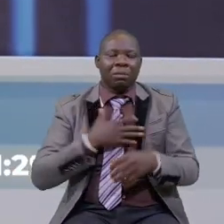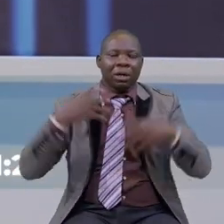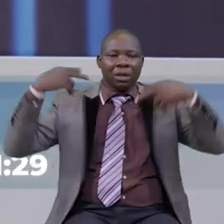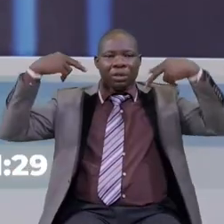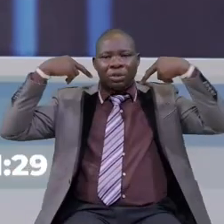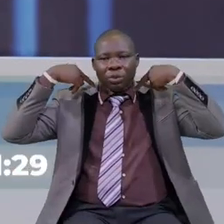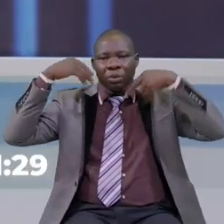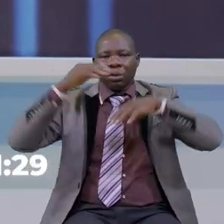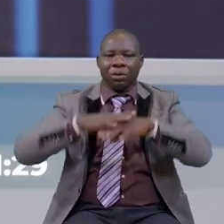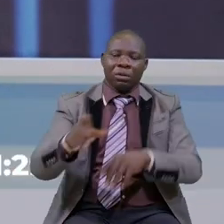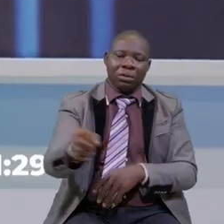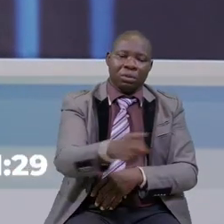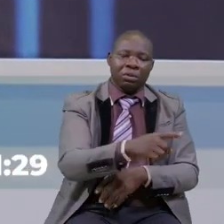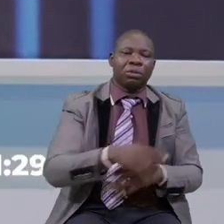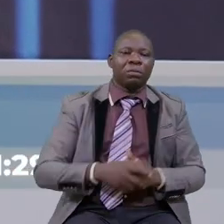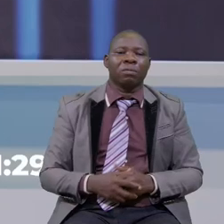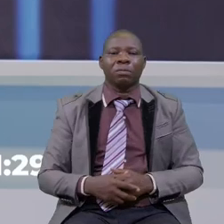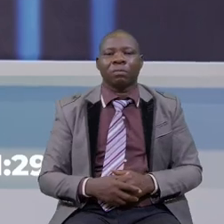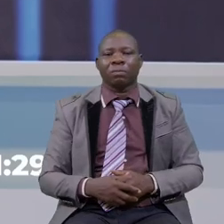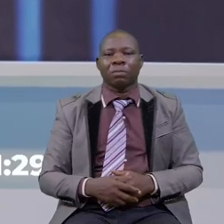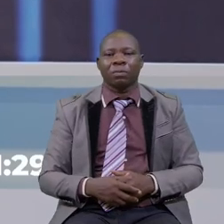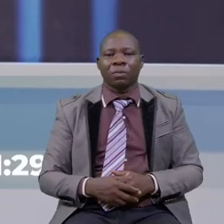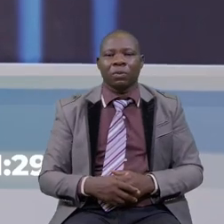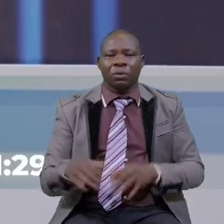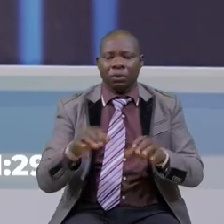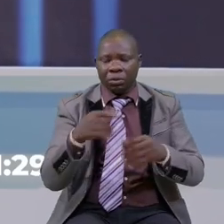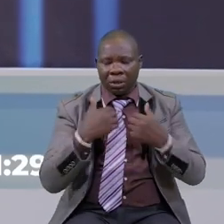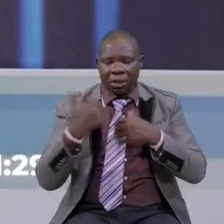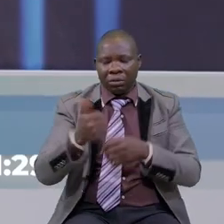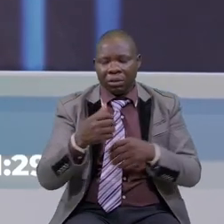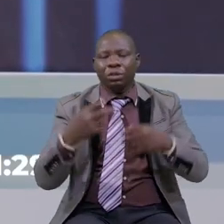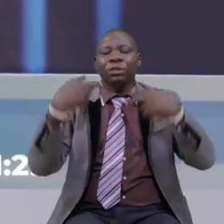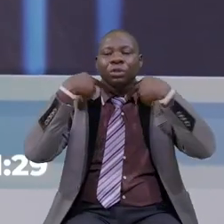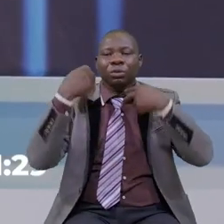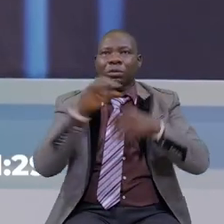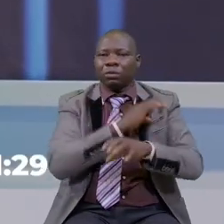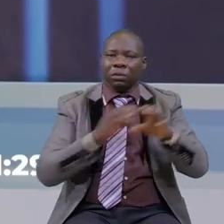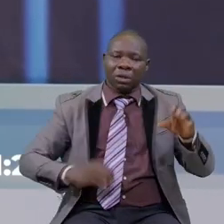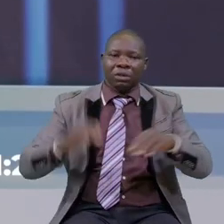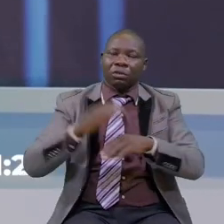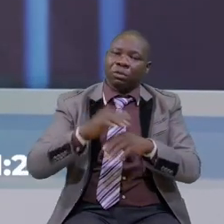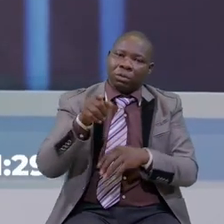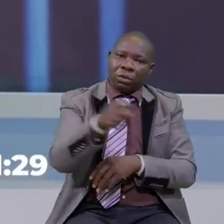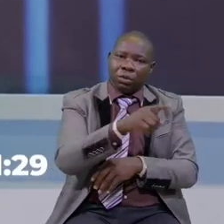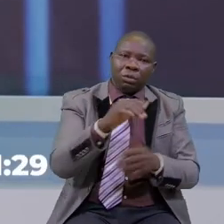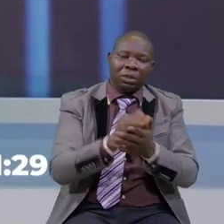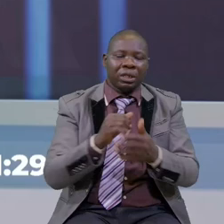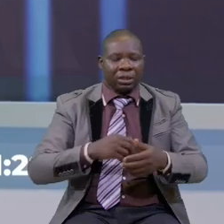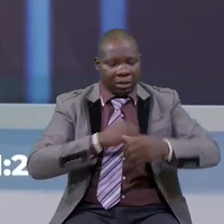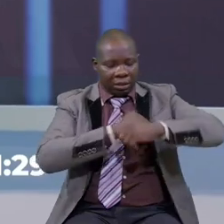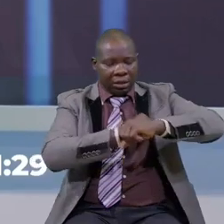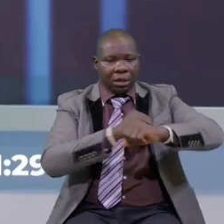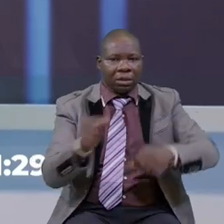Il dit, prenez mon joug sur vous. Est-ce que vous avez le joug de Christ sur vous, qui vous